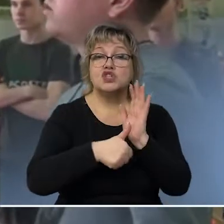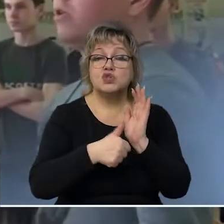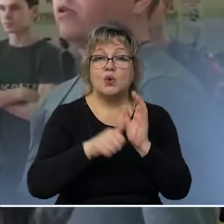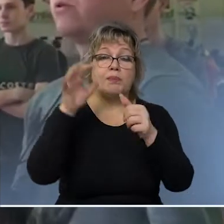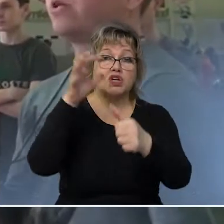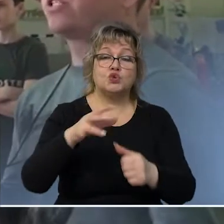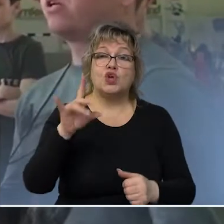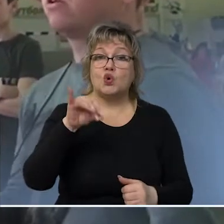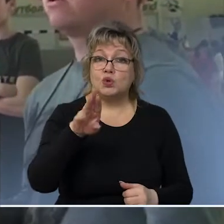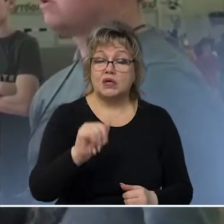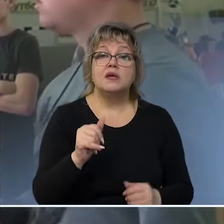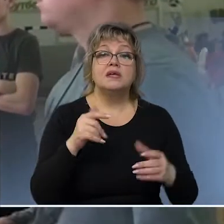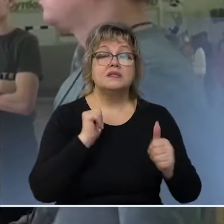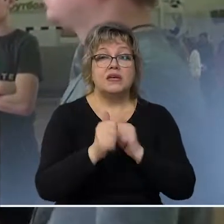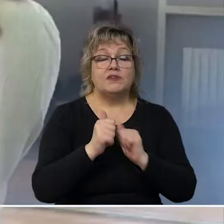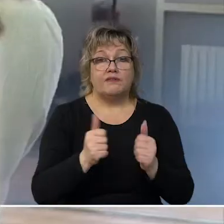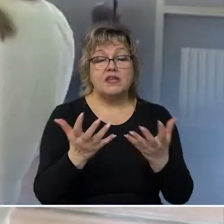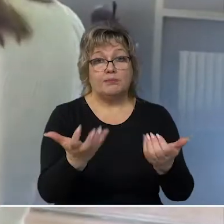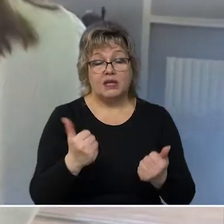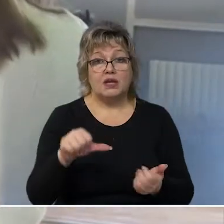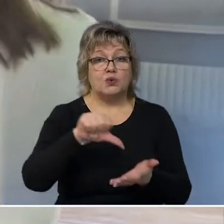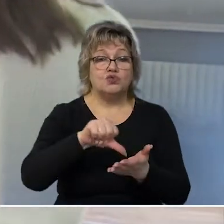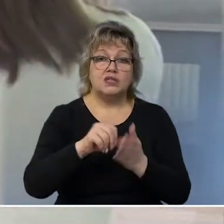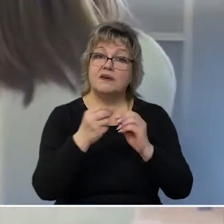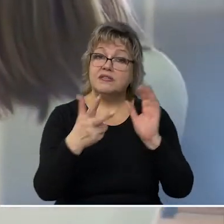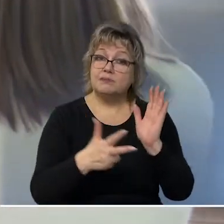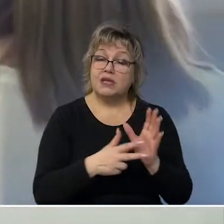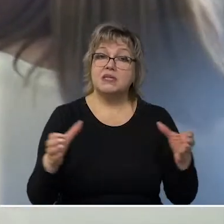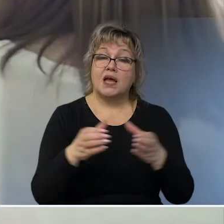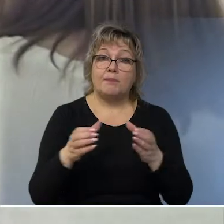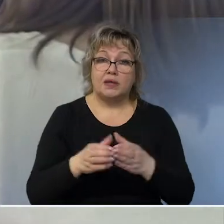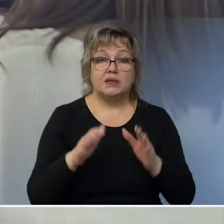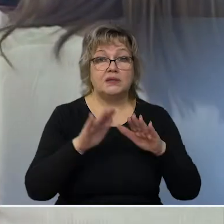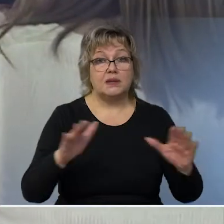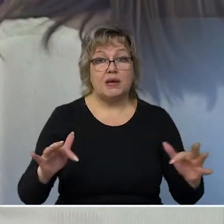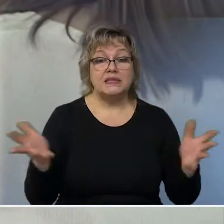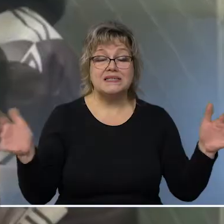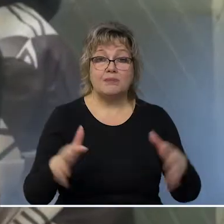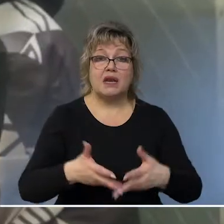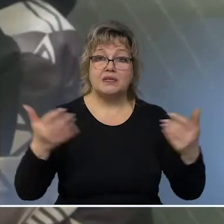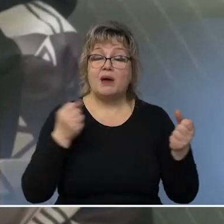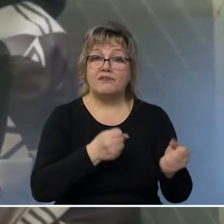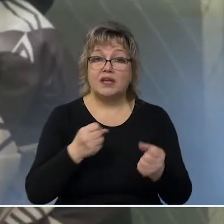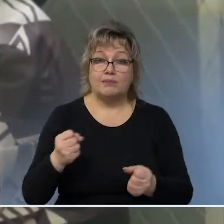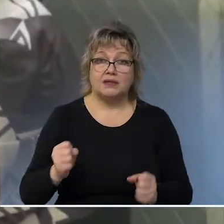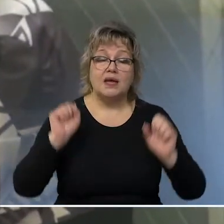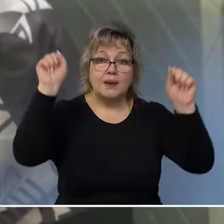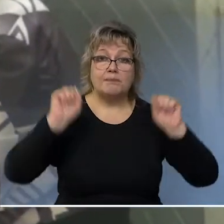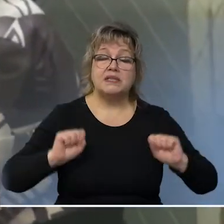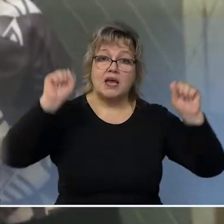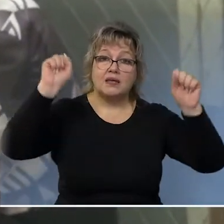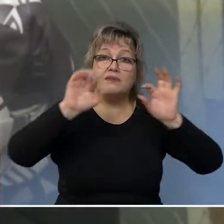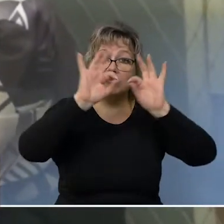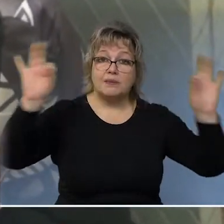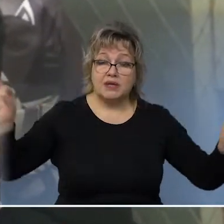6-й парашютно-десантной роты. В соревнованиях приняли участие 18 команд. Ребята собирали и разбирали автомат, подтягивались